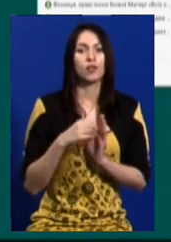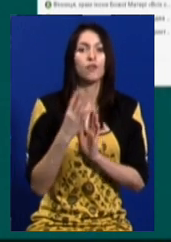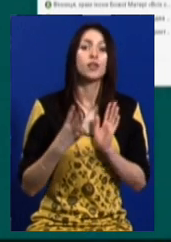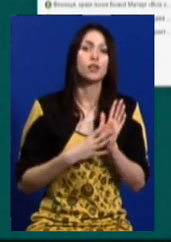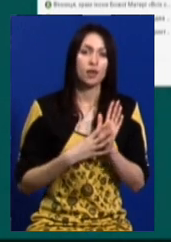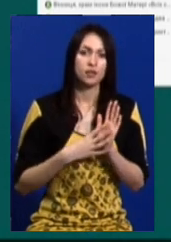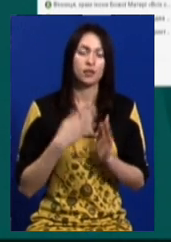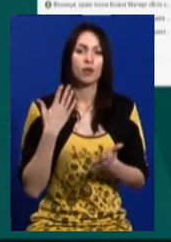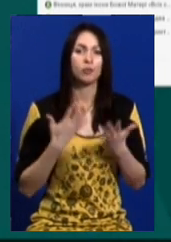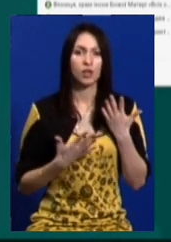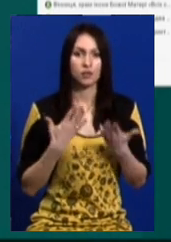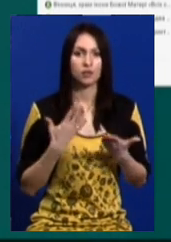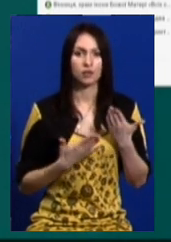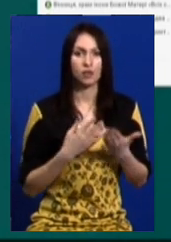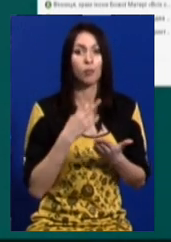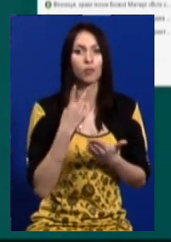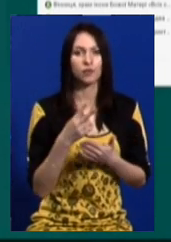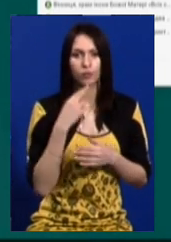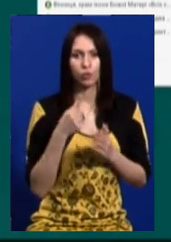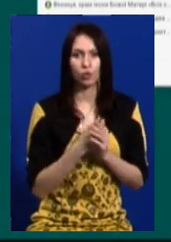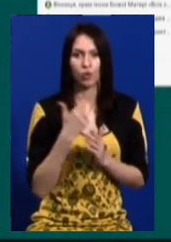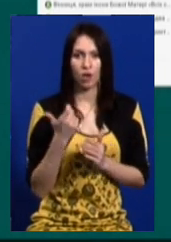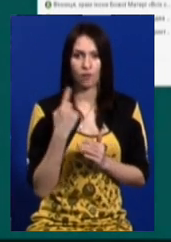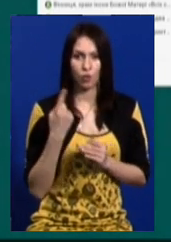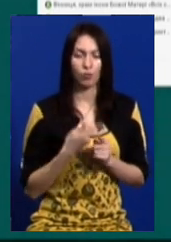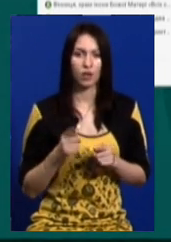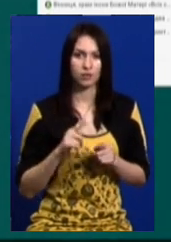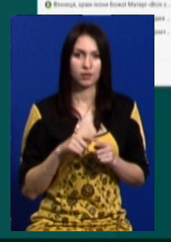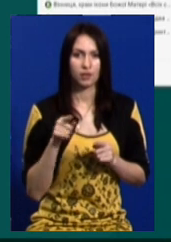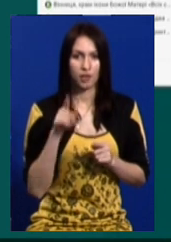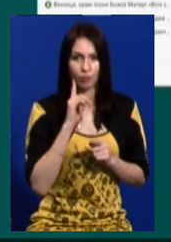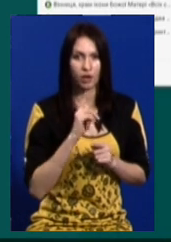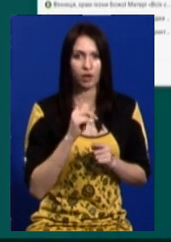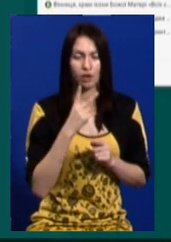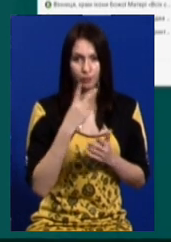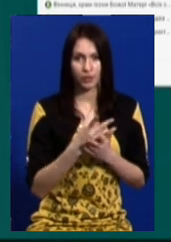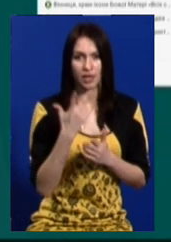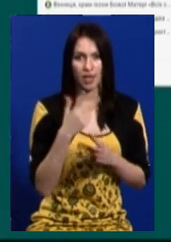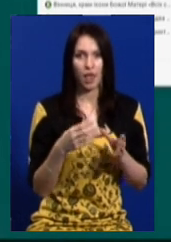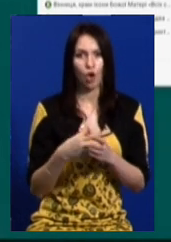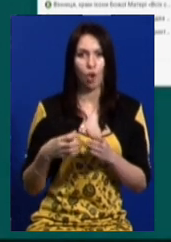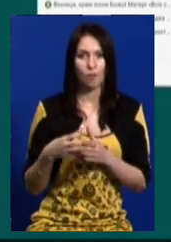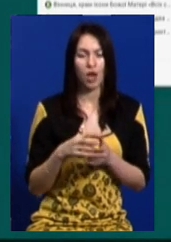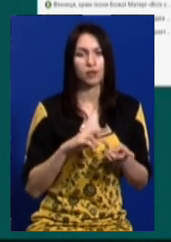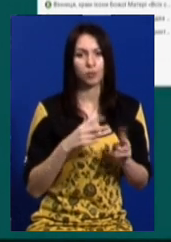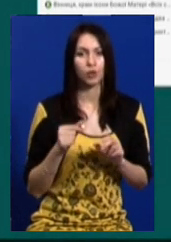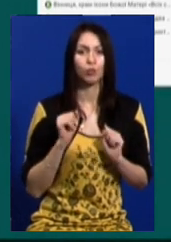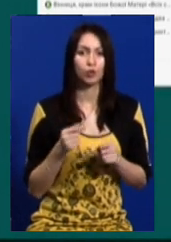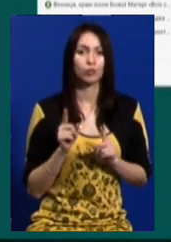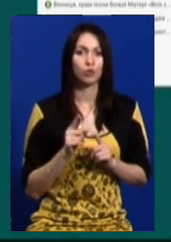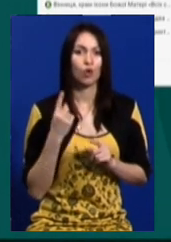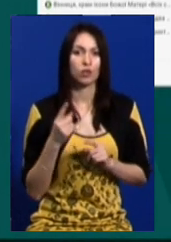2019-му якраз, якщо придивитися до Харківської області, це там поки що відображені 3 громади, які прийшли. Можливо, тому що одна